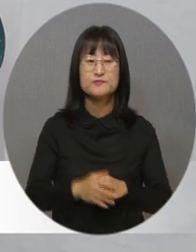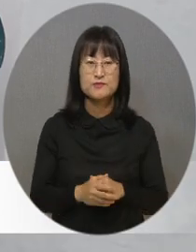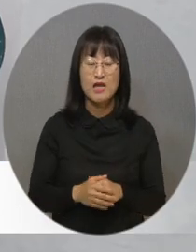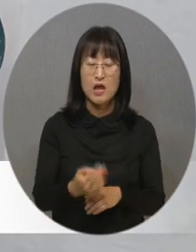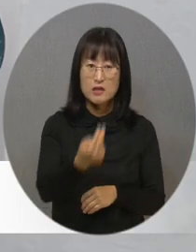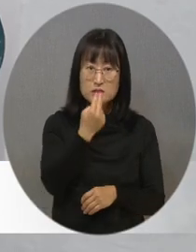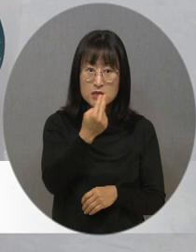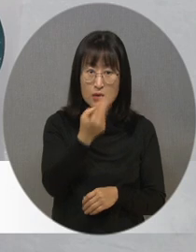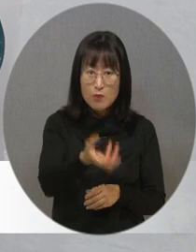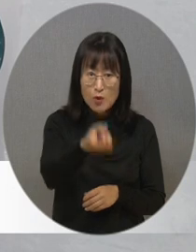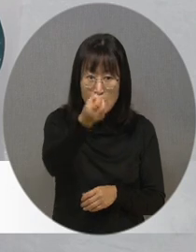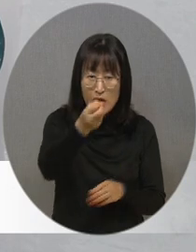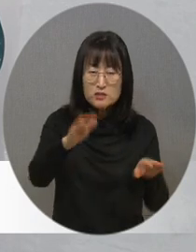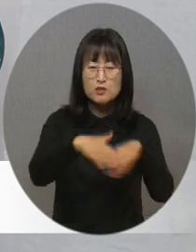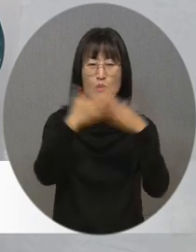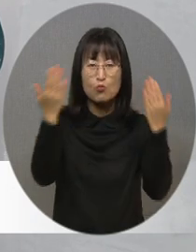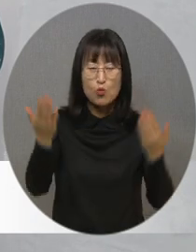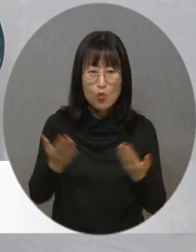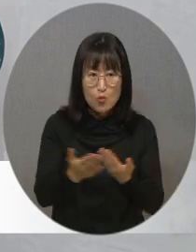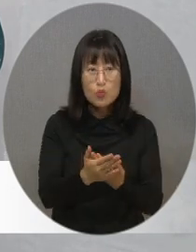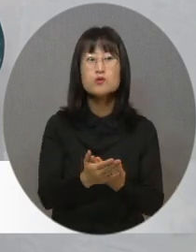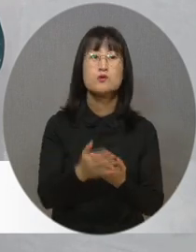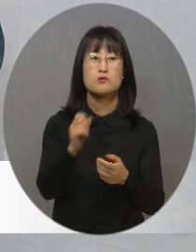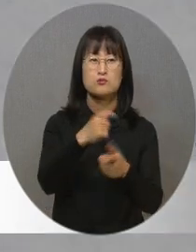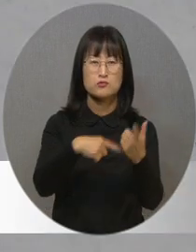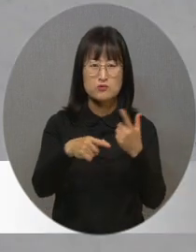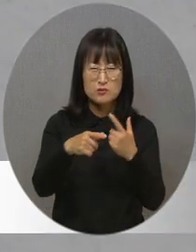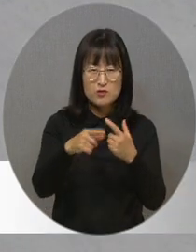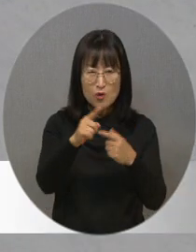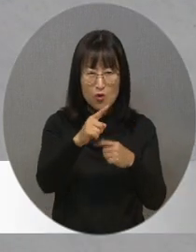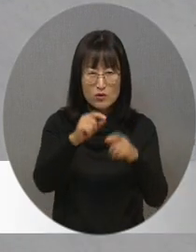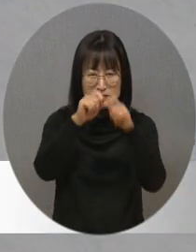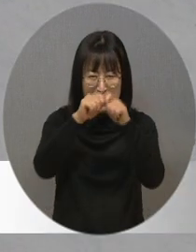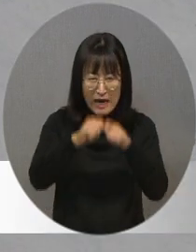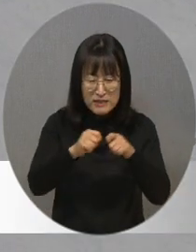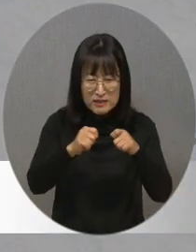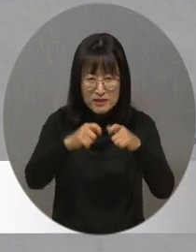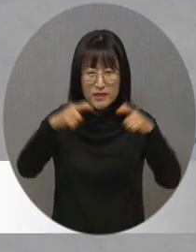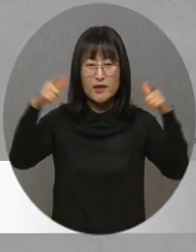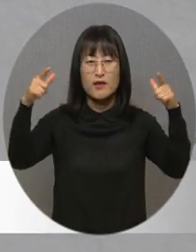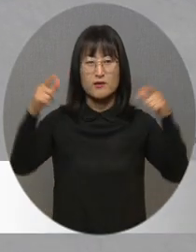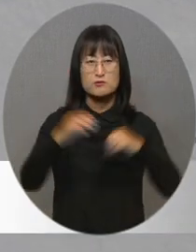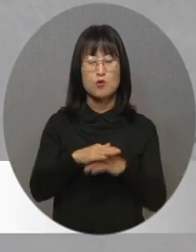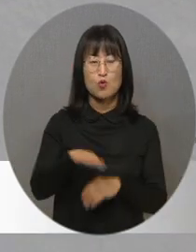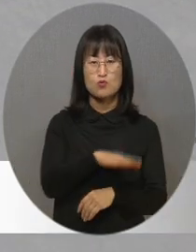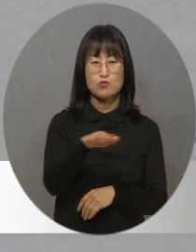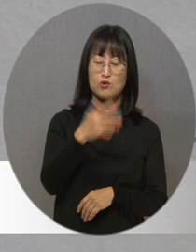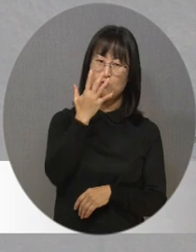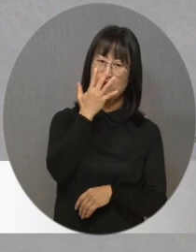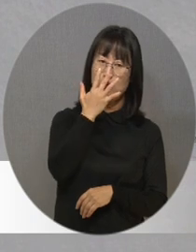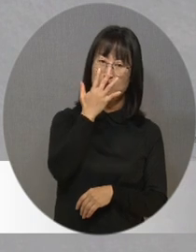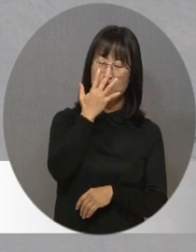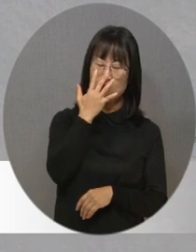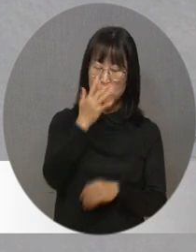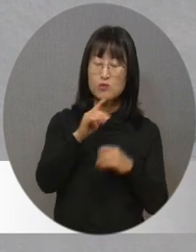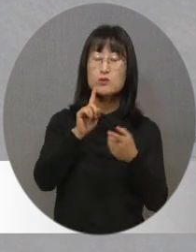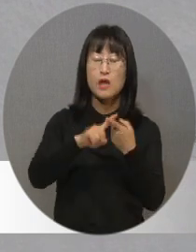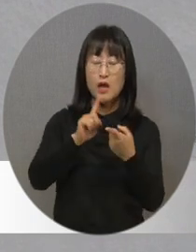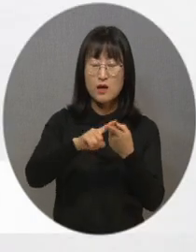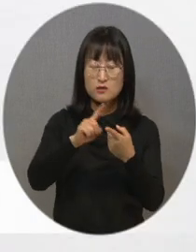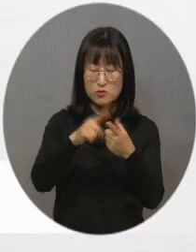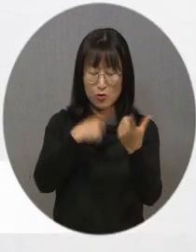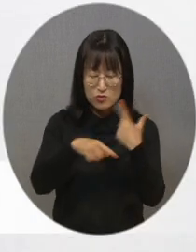생명을 갖는 모든 것들을 분절하고 극대화해 의식적으로 미처 깨닫지 못한 부분을 존재하게